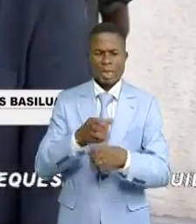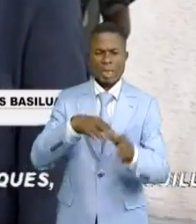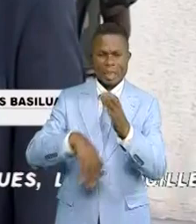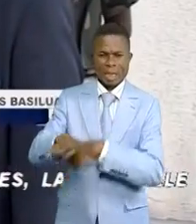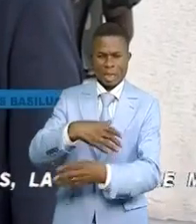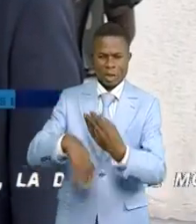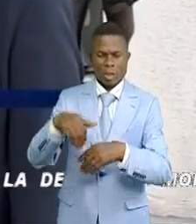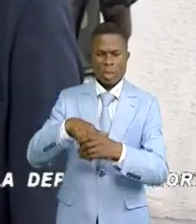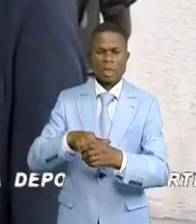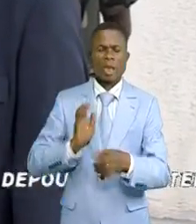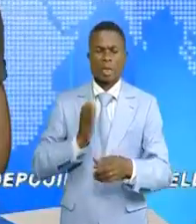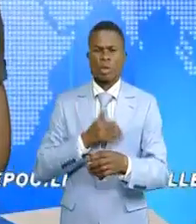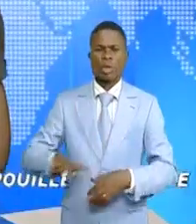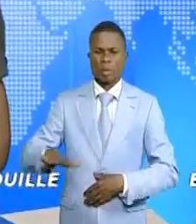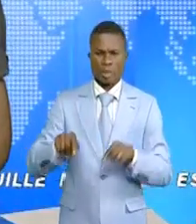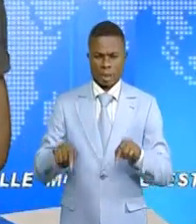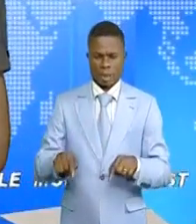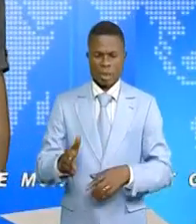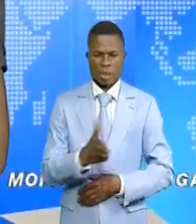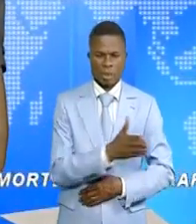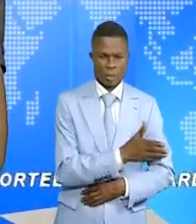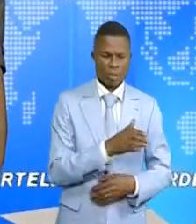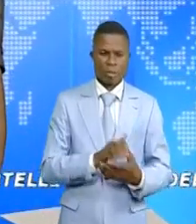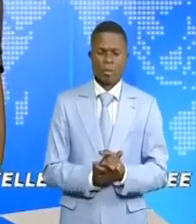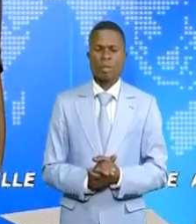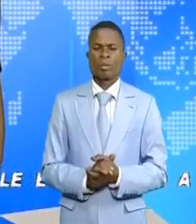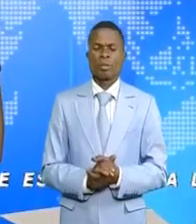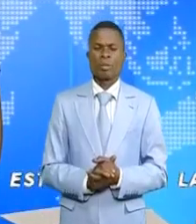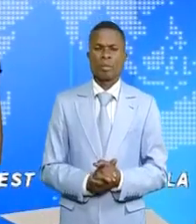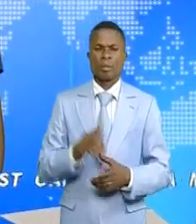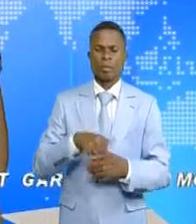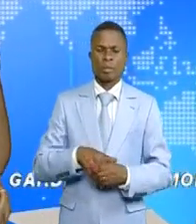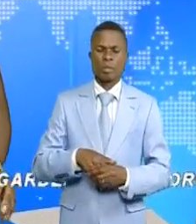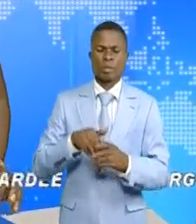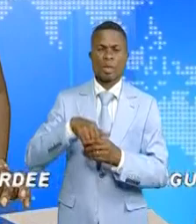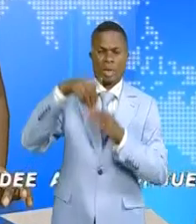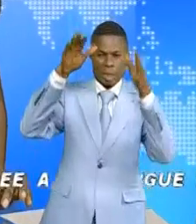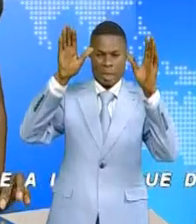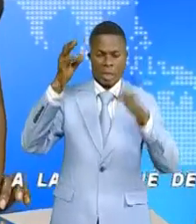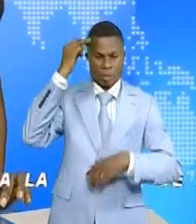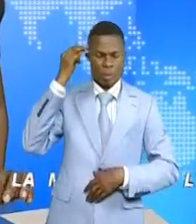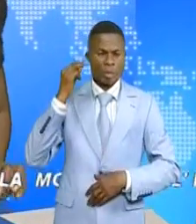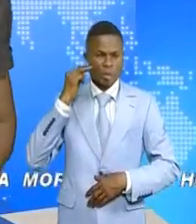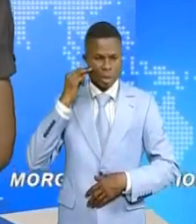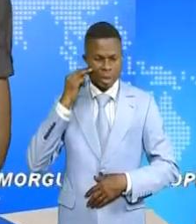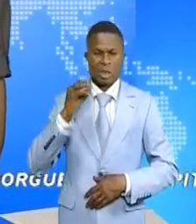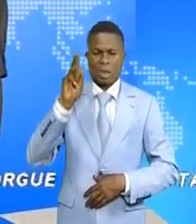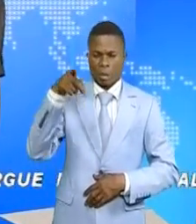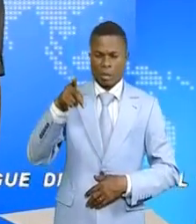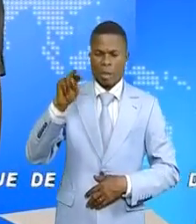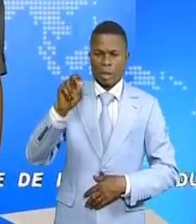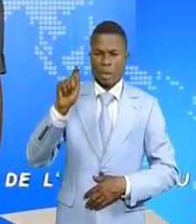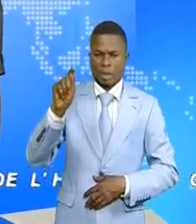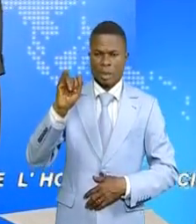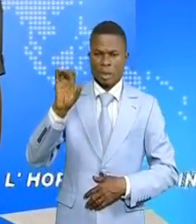certains désordres de chez nous. Et en dehors de nos frontières, sachez que le ministre des Pétentiques a visité la